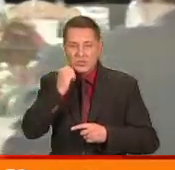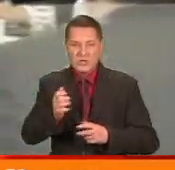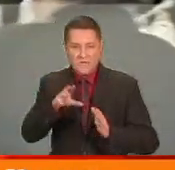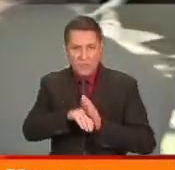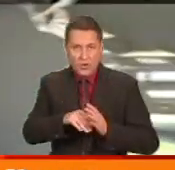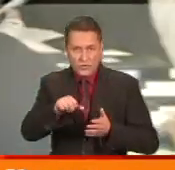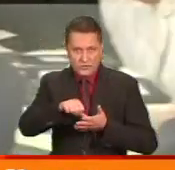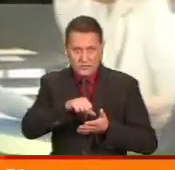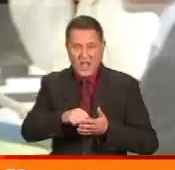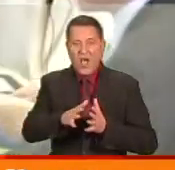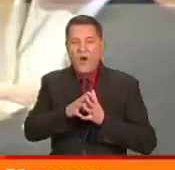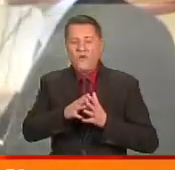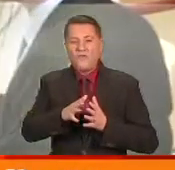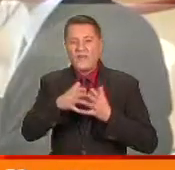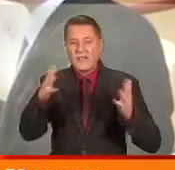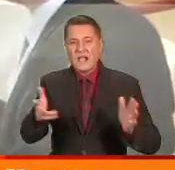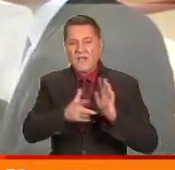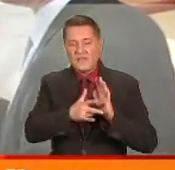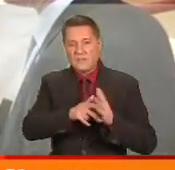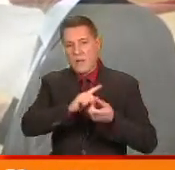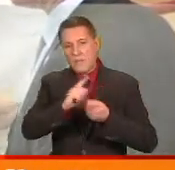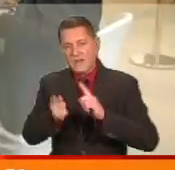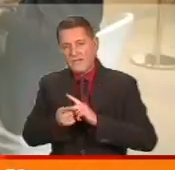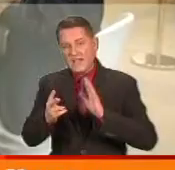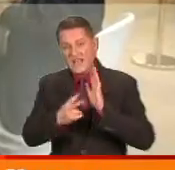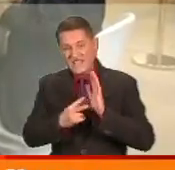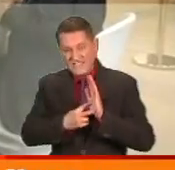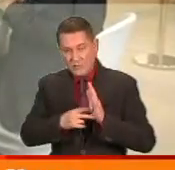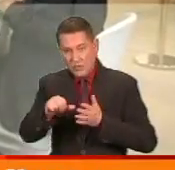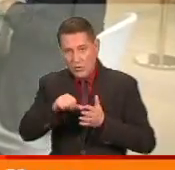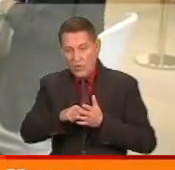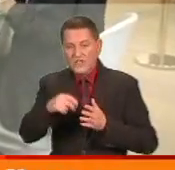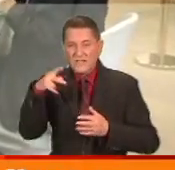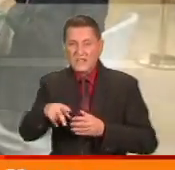вісімка перетворилася на Сімку 2014 по тому як Росія окупувала Крим